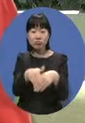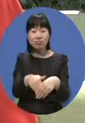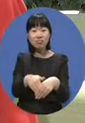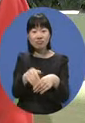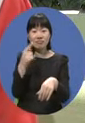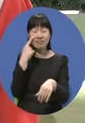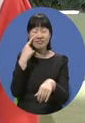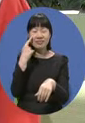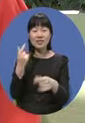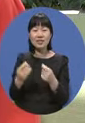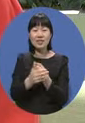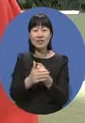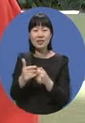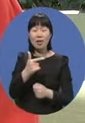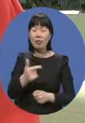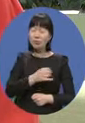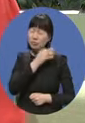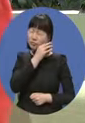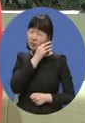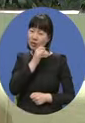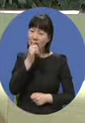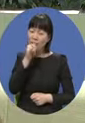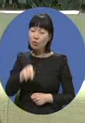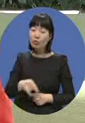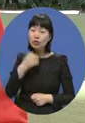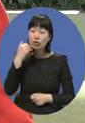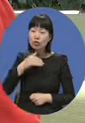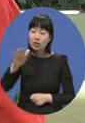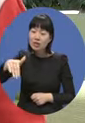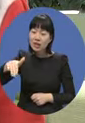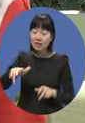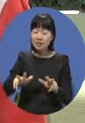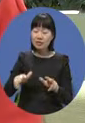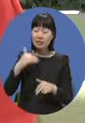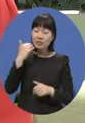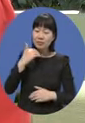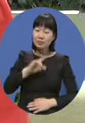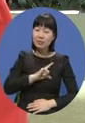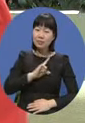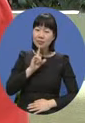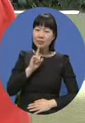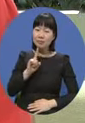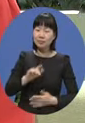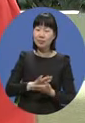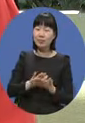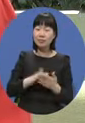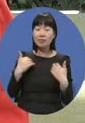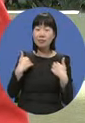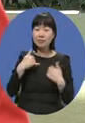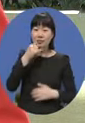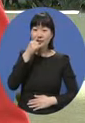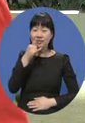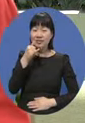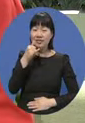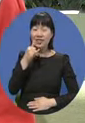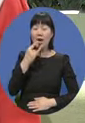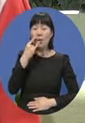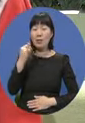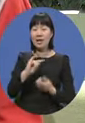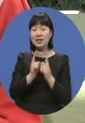거예요 그래서 아이가 너무 부끄러워 하면은 어 누구야 지금 얘는 누군데 너희들 놀리가 되게 재밌대 함께도